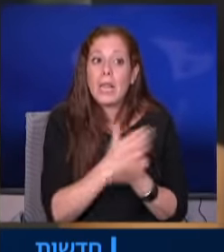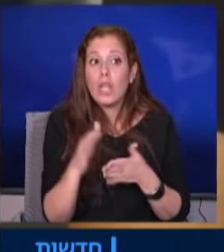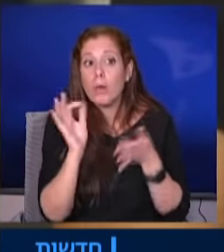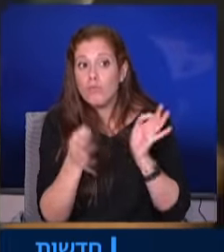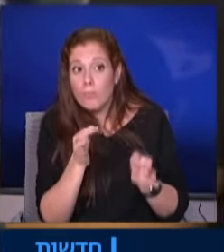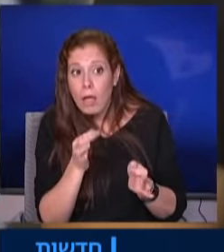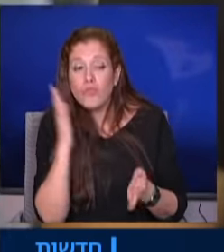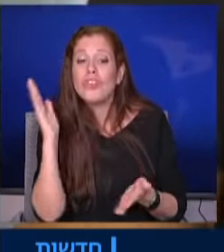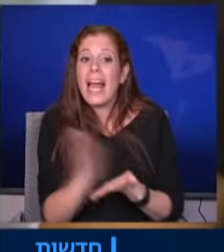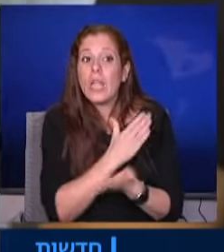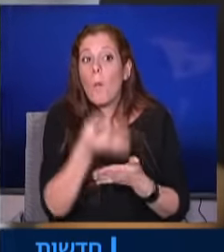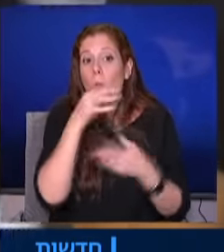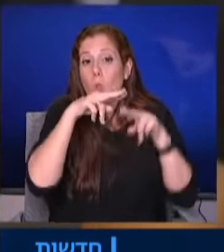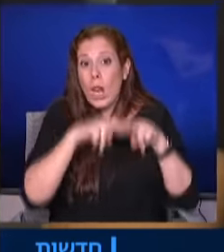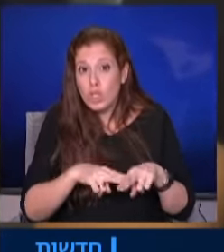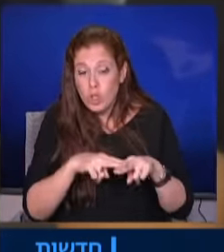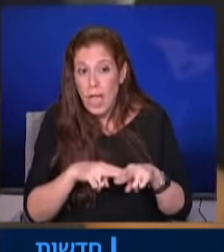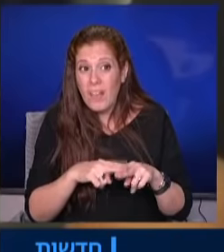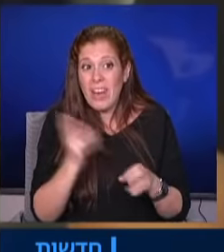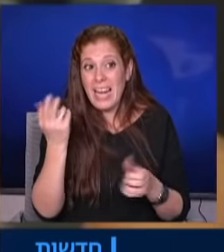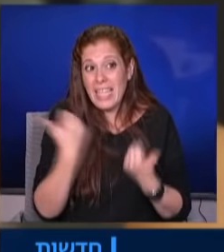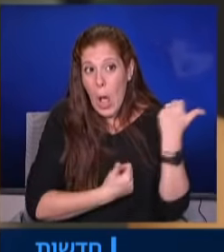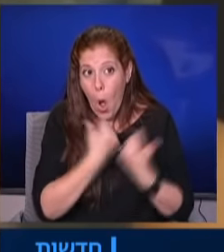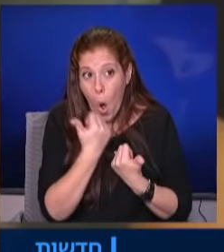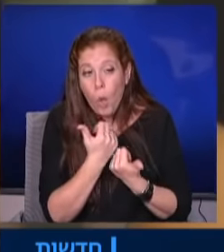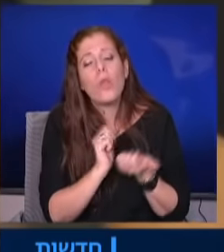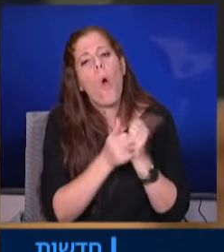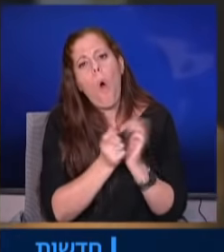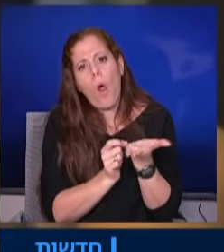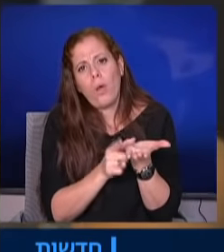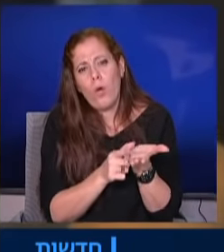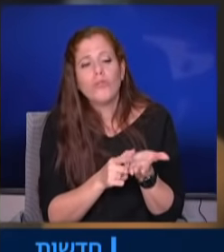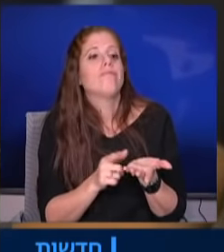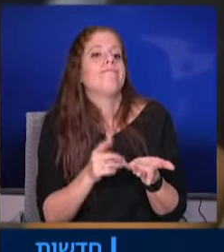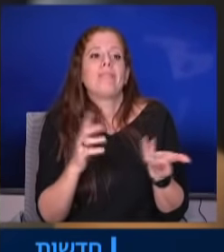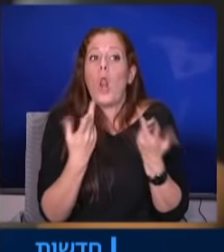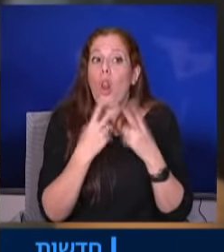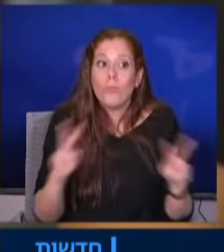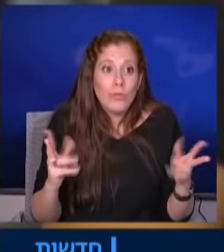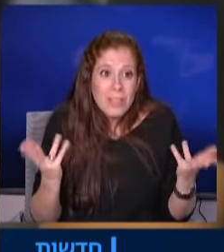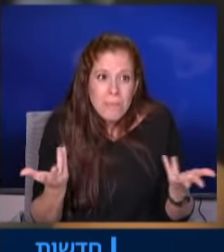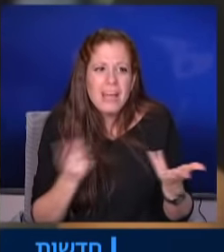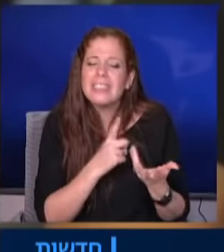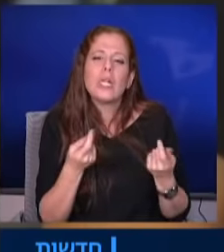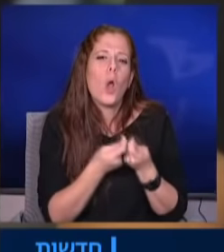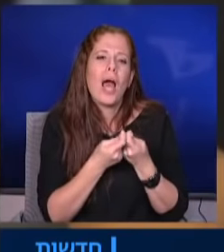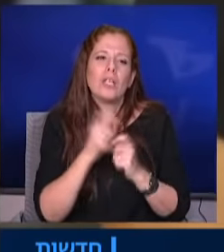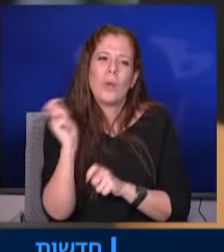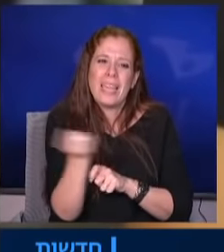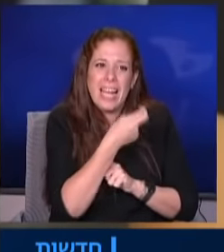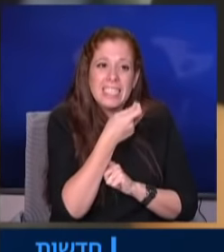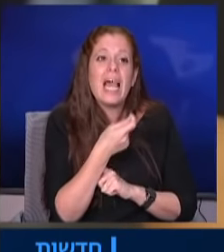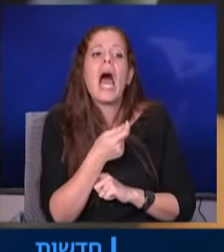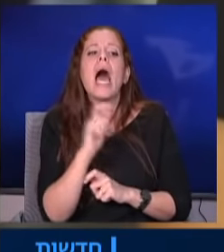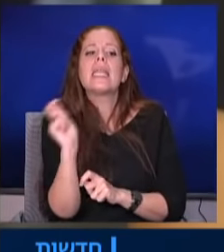to stay and compete in the Australian Open or be deported. Whatever happens, this has gone way beyond tennis. The world number one